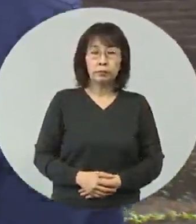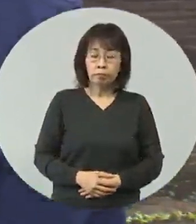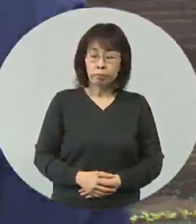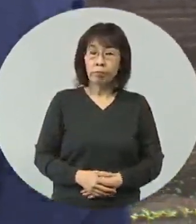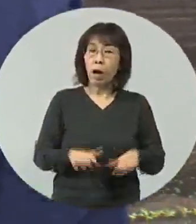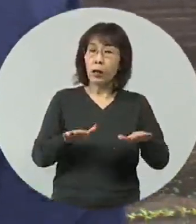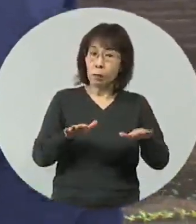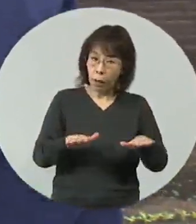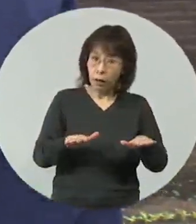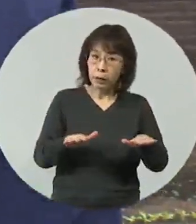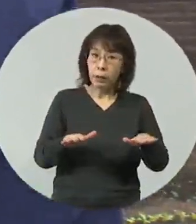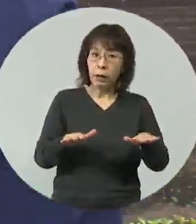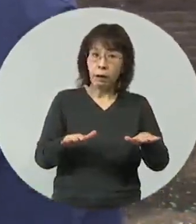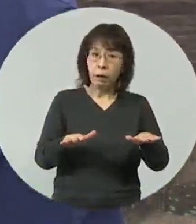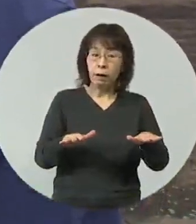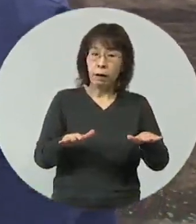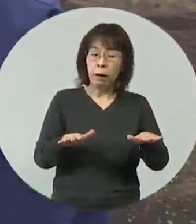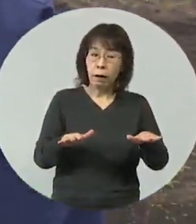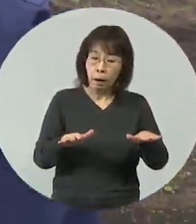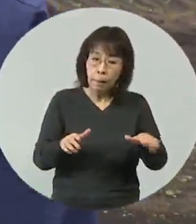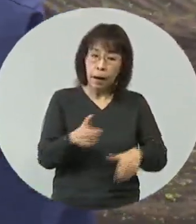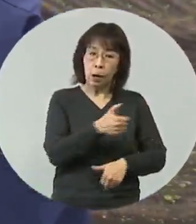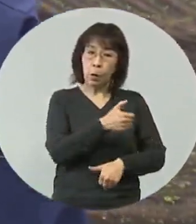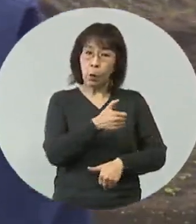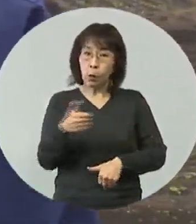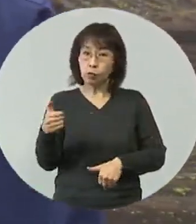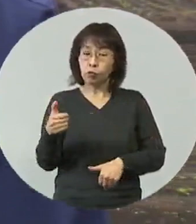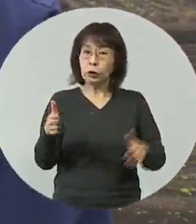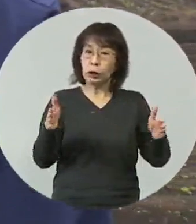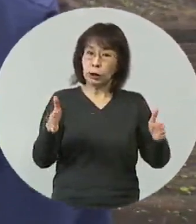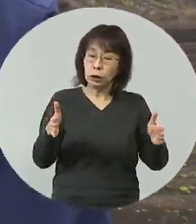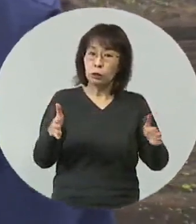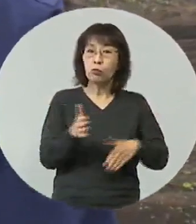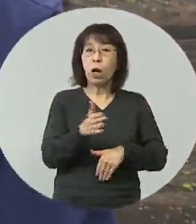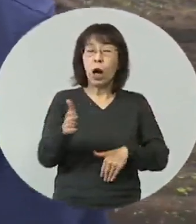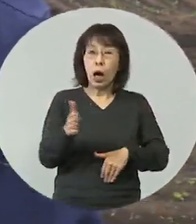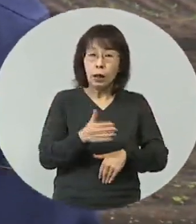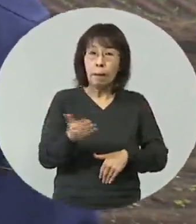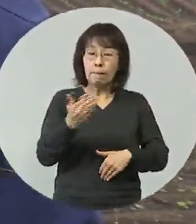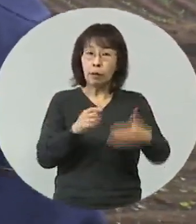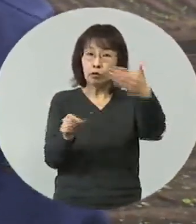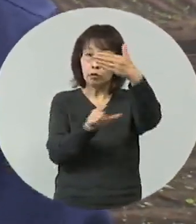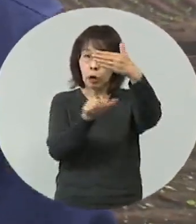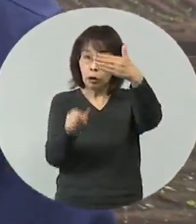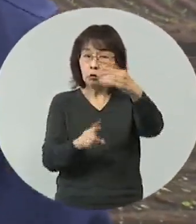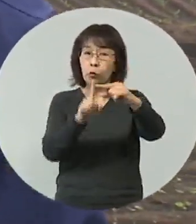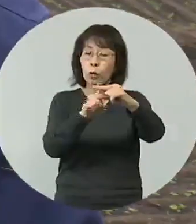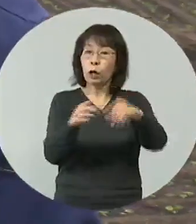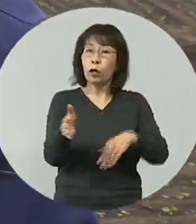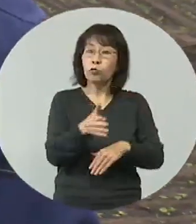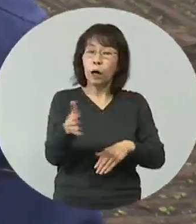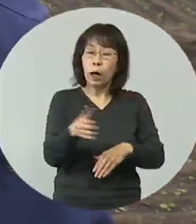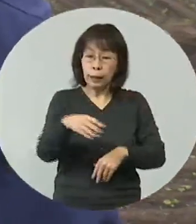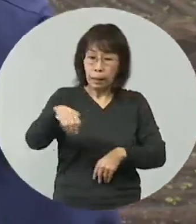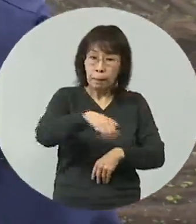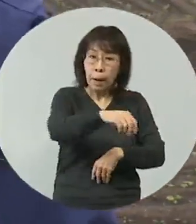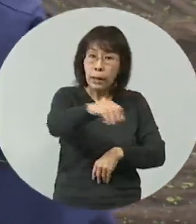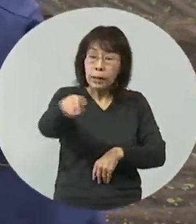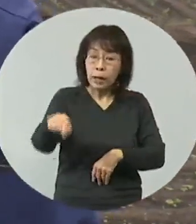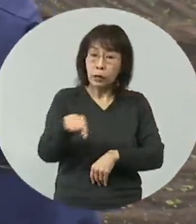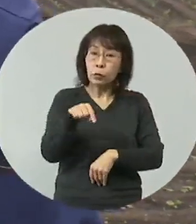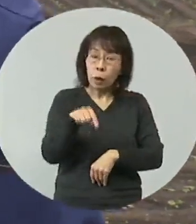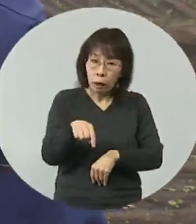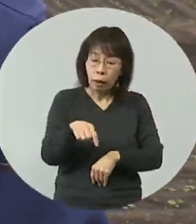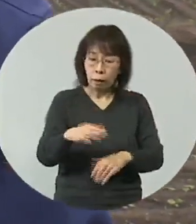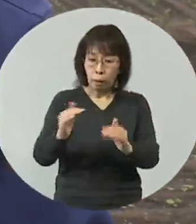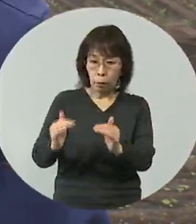今でしたら50日ぐらいで、9月の中旬にまいた株ですね。で、